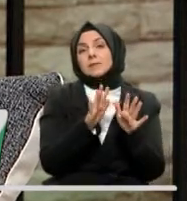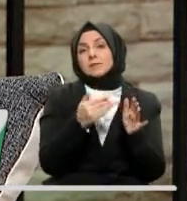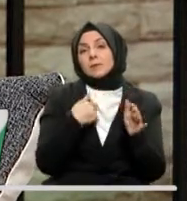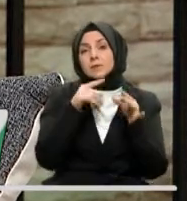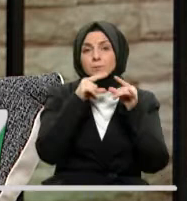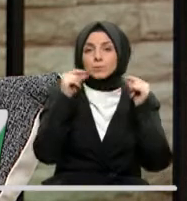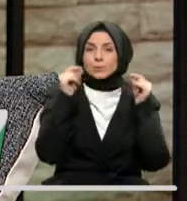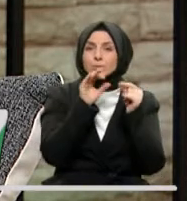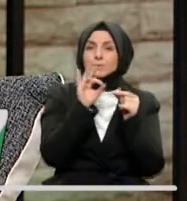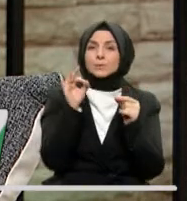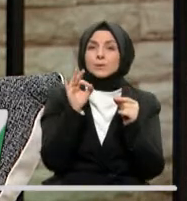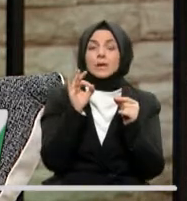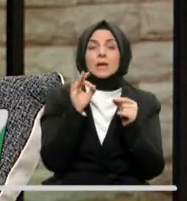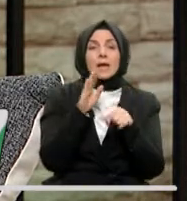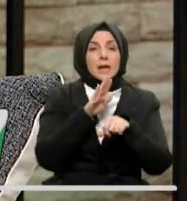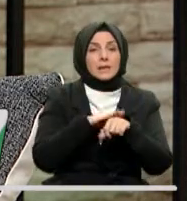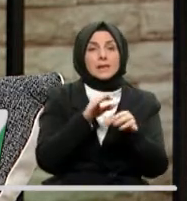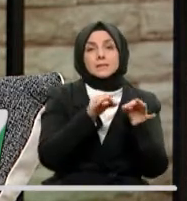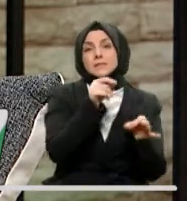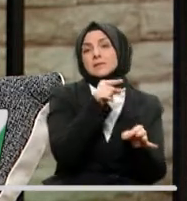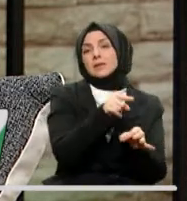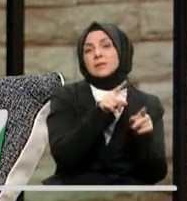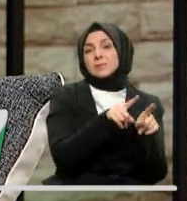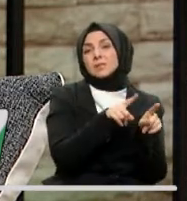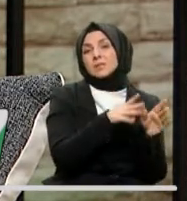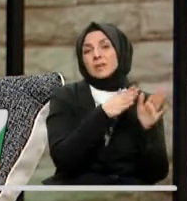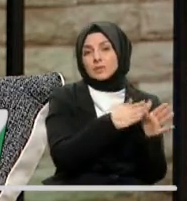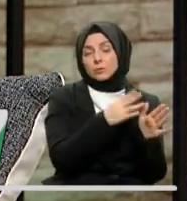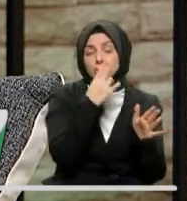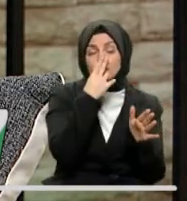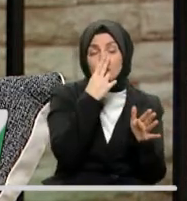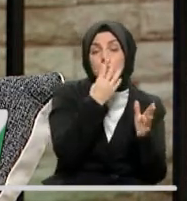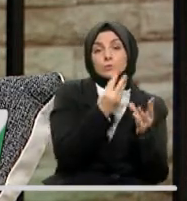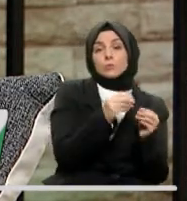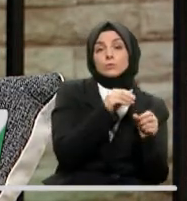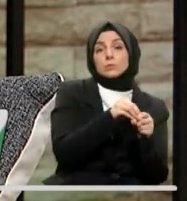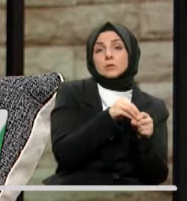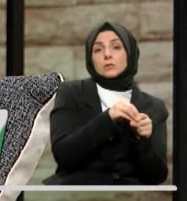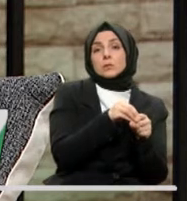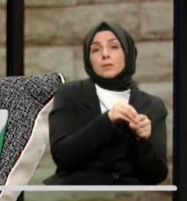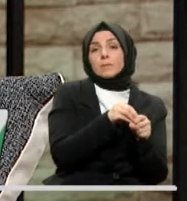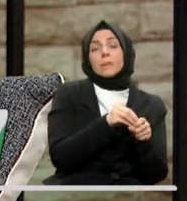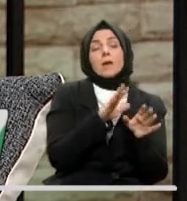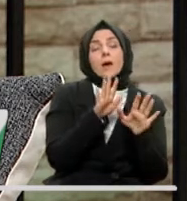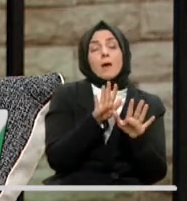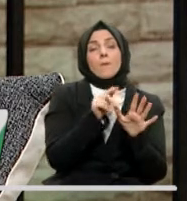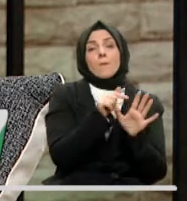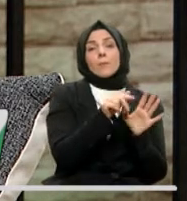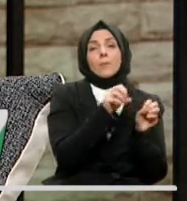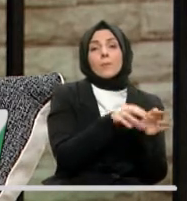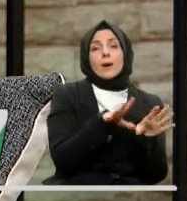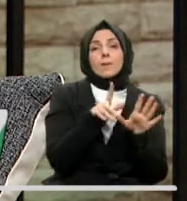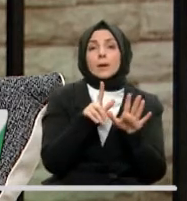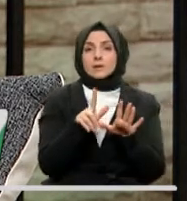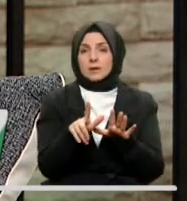bu yüzden dediğim gibi farkındalık çok önemli Ben hissediyorum nasıl bir duygu ortaya çıkıyor Ve dediğim gibi bu duygu